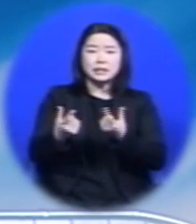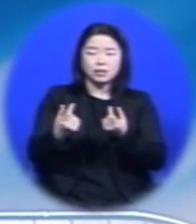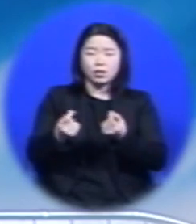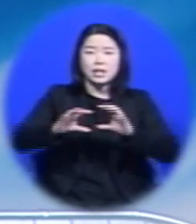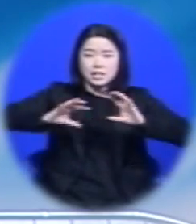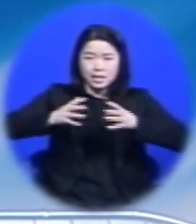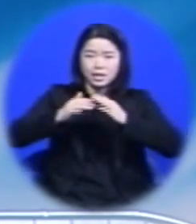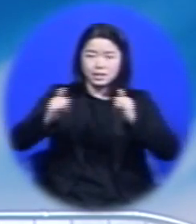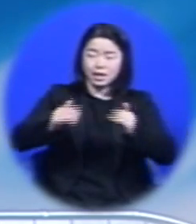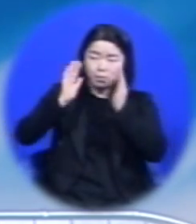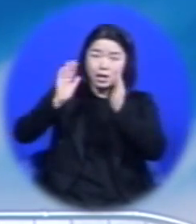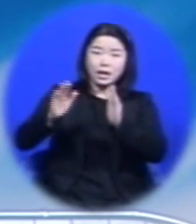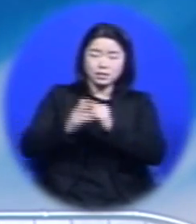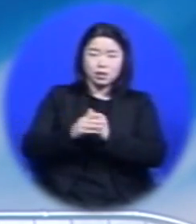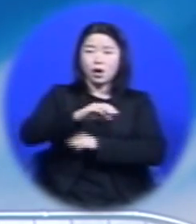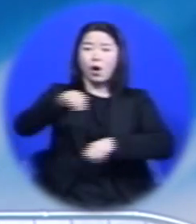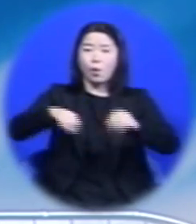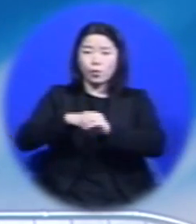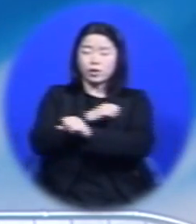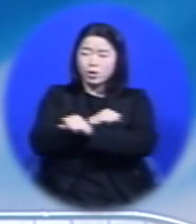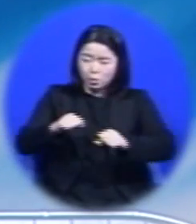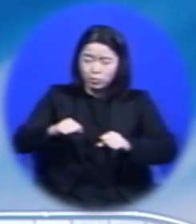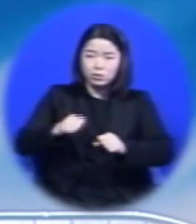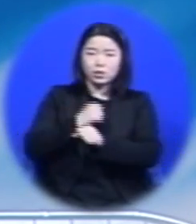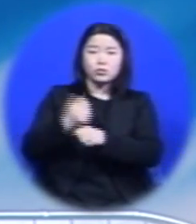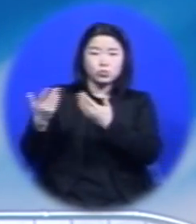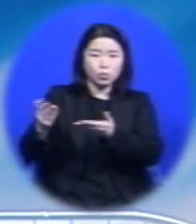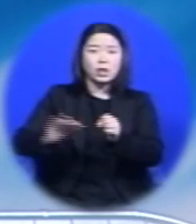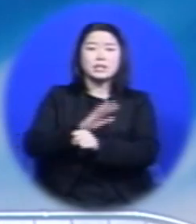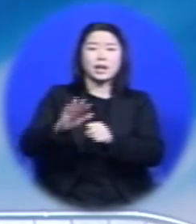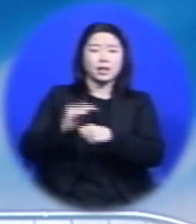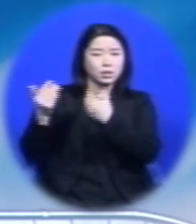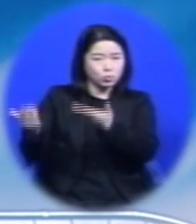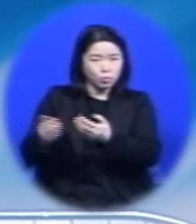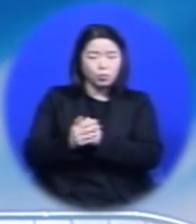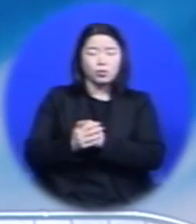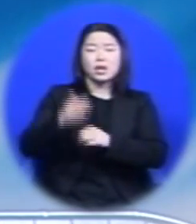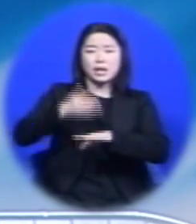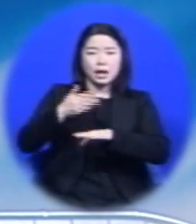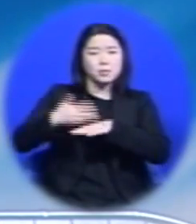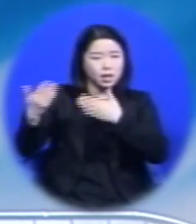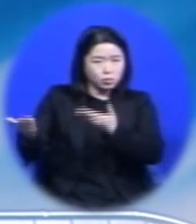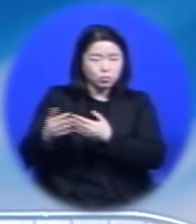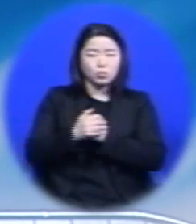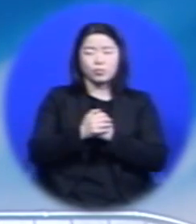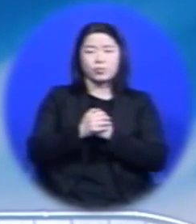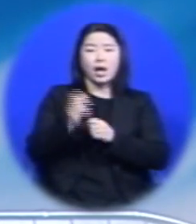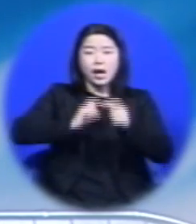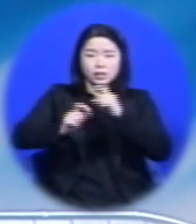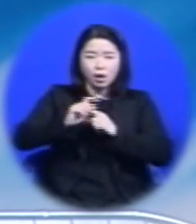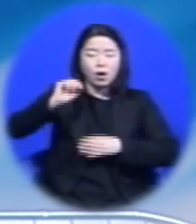세상 사람들을 향하여 오히려 용서하고 사랑하고 그리고 감사하고